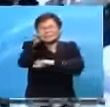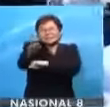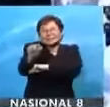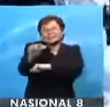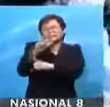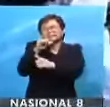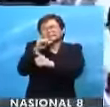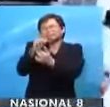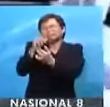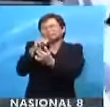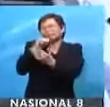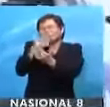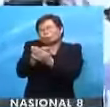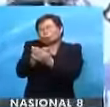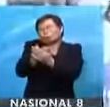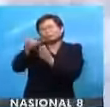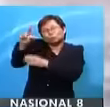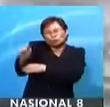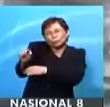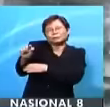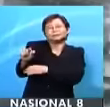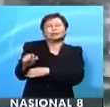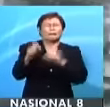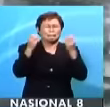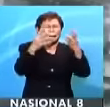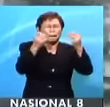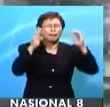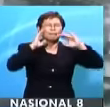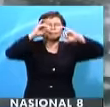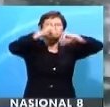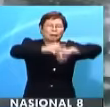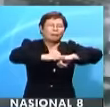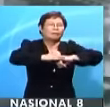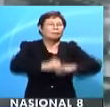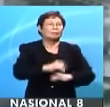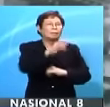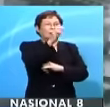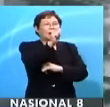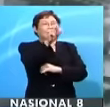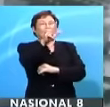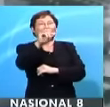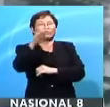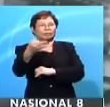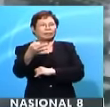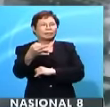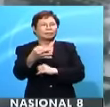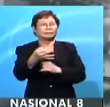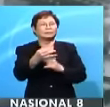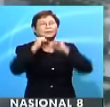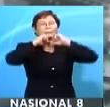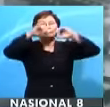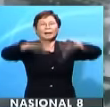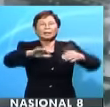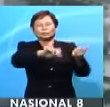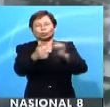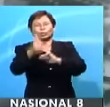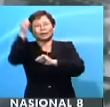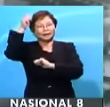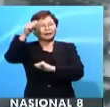yang tidak berfaedah. Arafah ini adalah bumi yang mana dimakbulkan doa. Dan haji